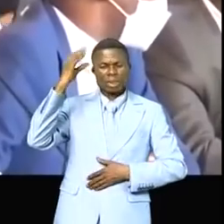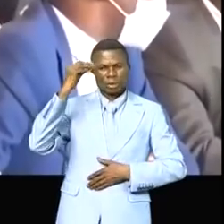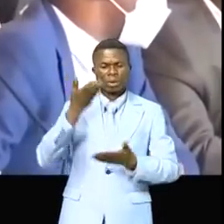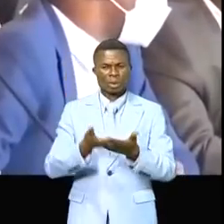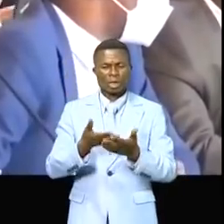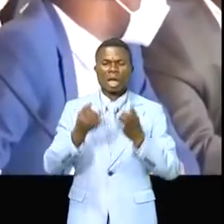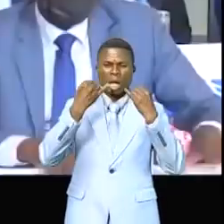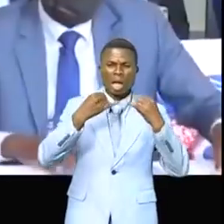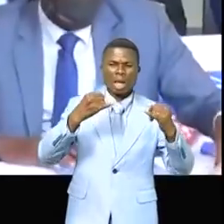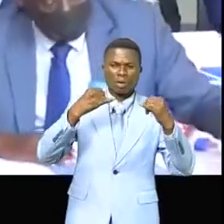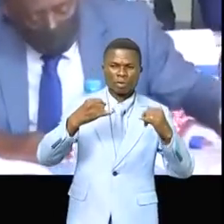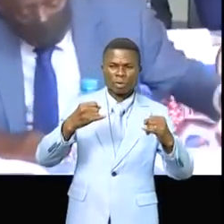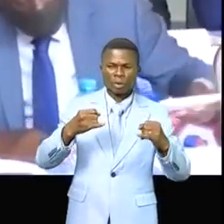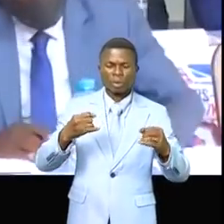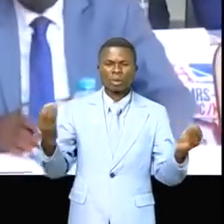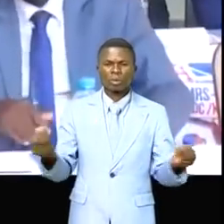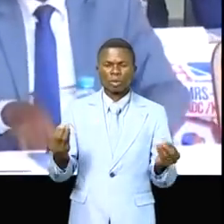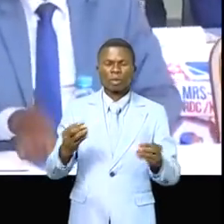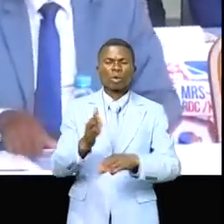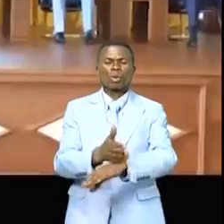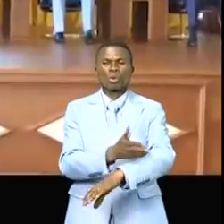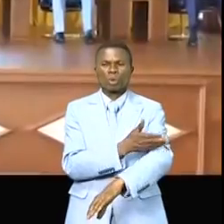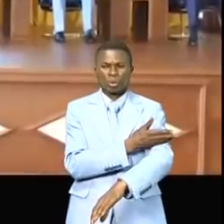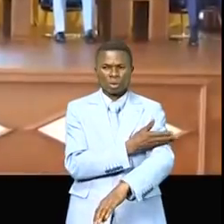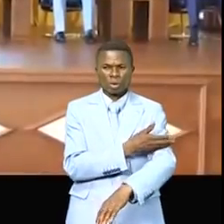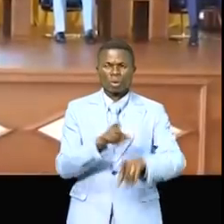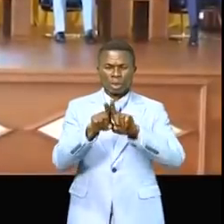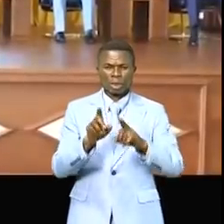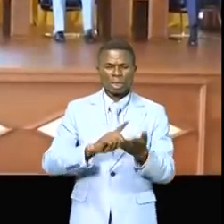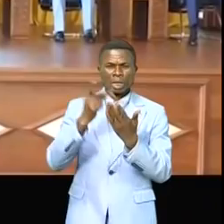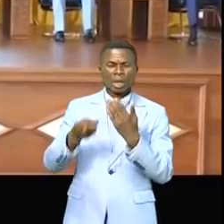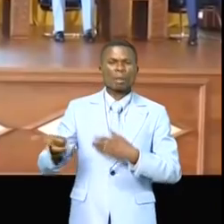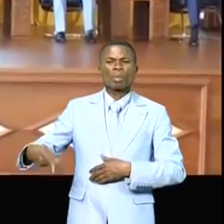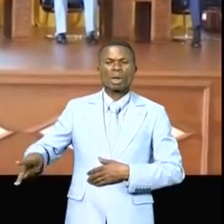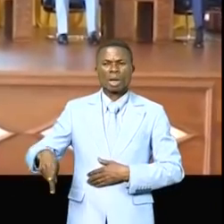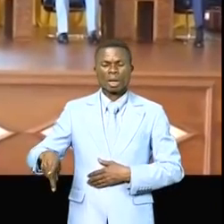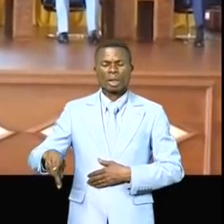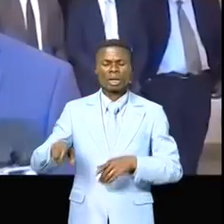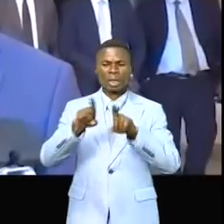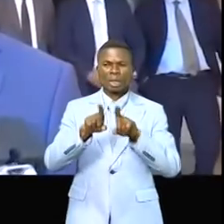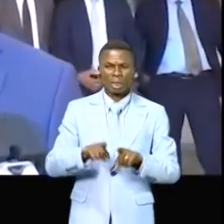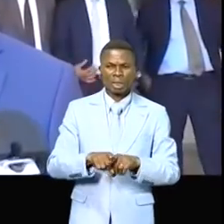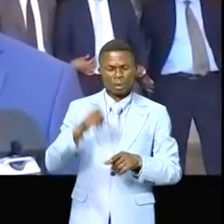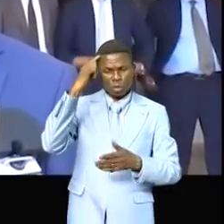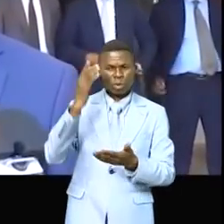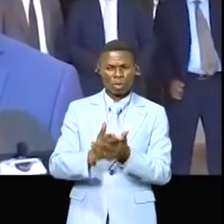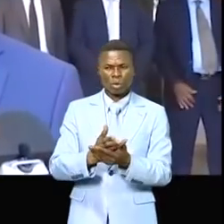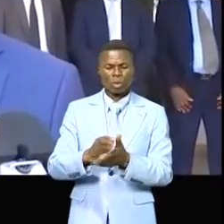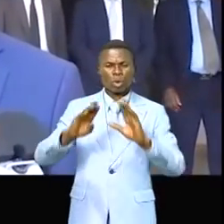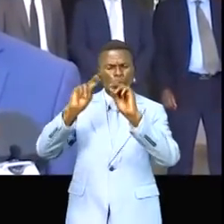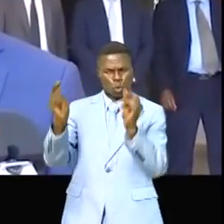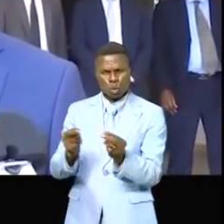pour aller de l'avant, y compris sur le plan régional, pour couper tous les